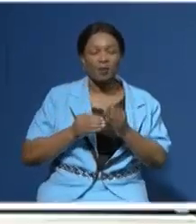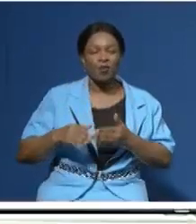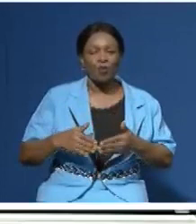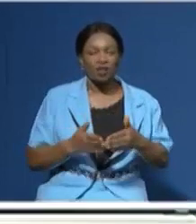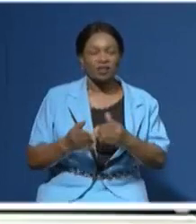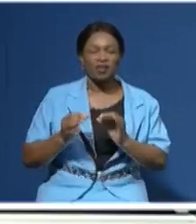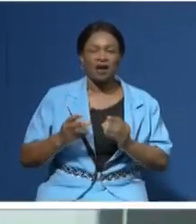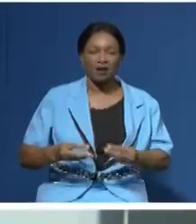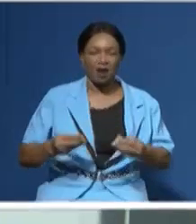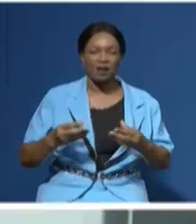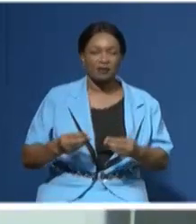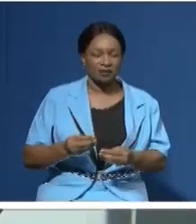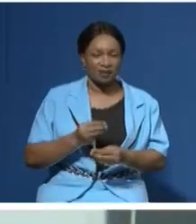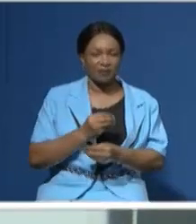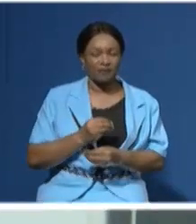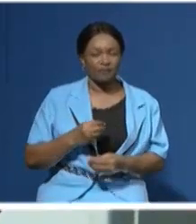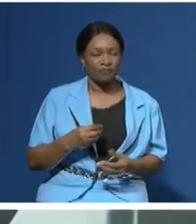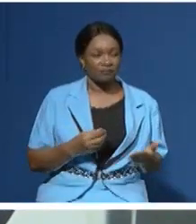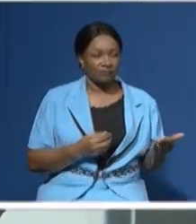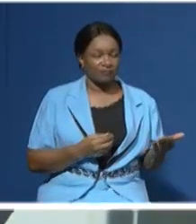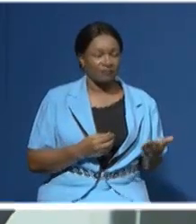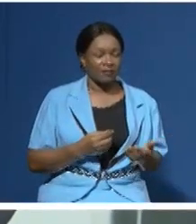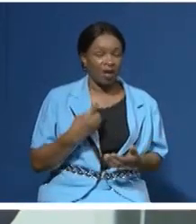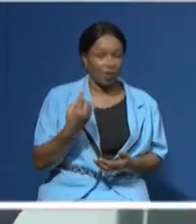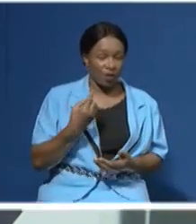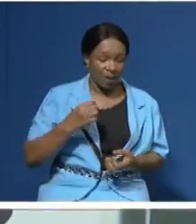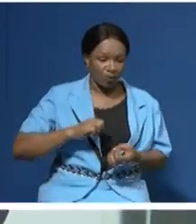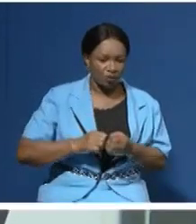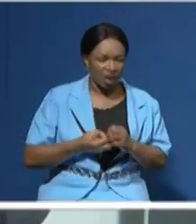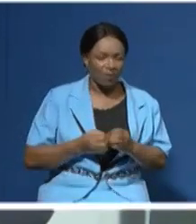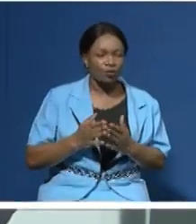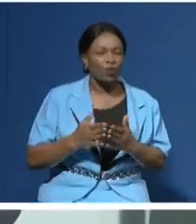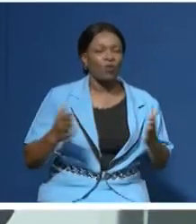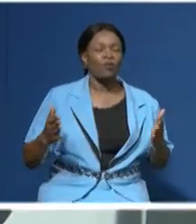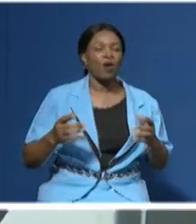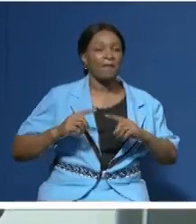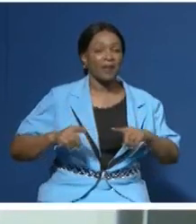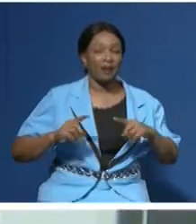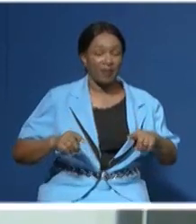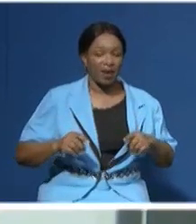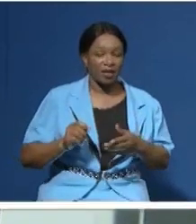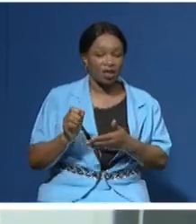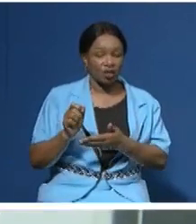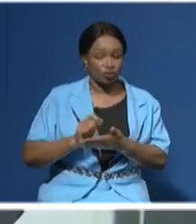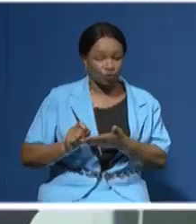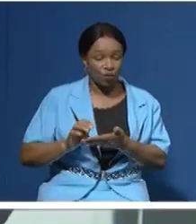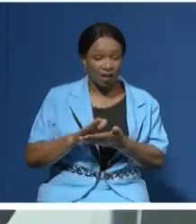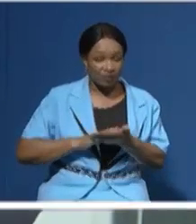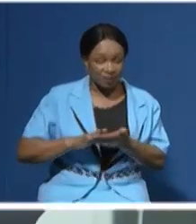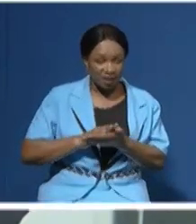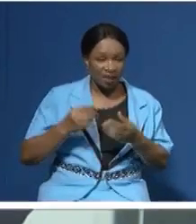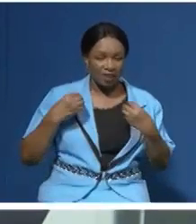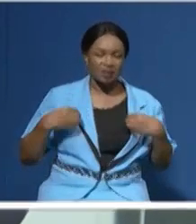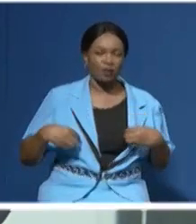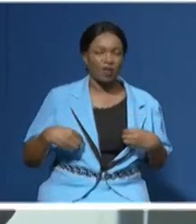Salaam. Moja ya changamoto kubwa ya wanafunzi mbalimbali katika shule za msingi na sekondari ni somo la hisabati.